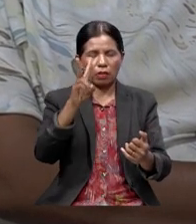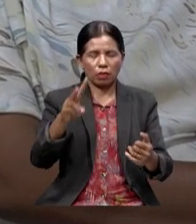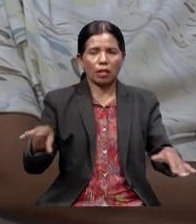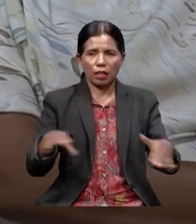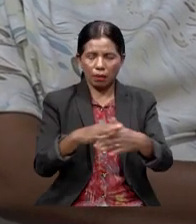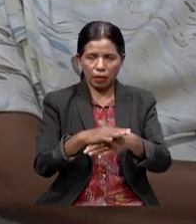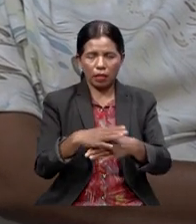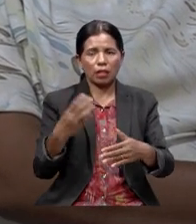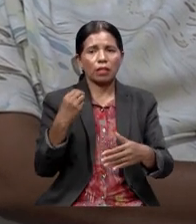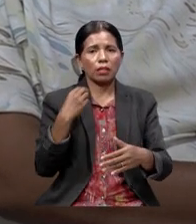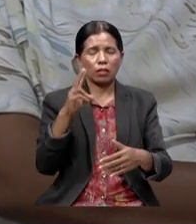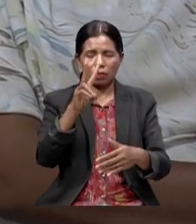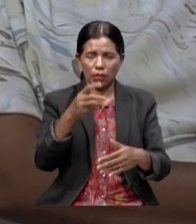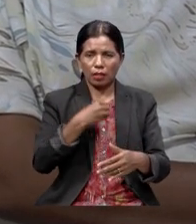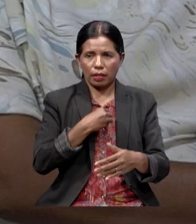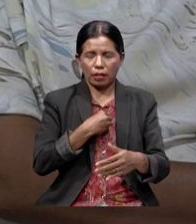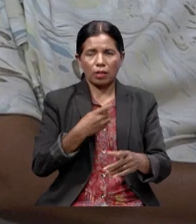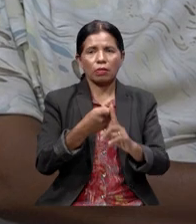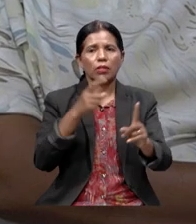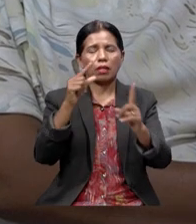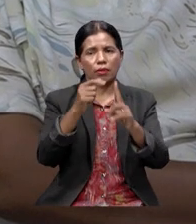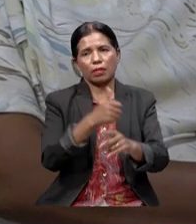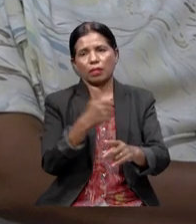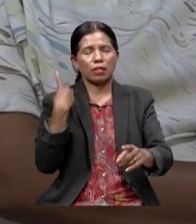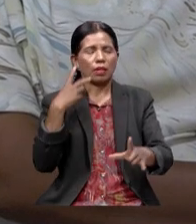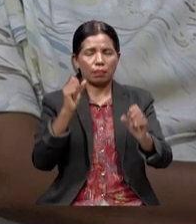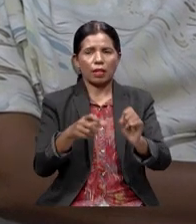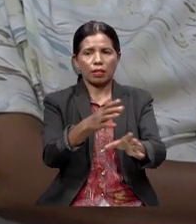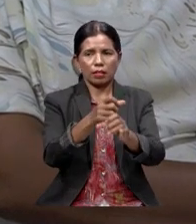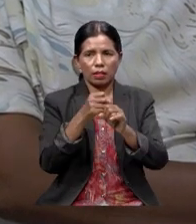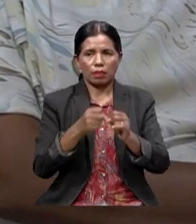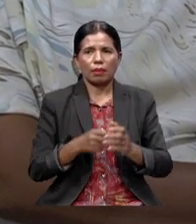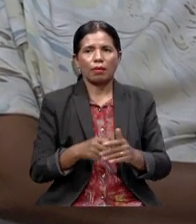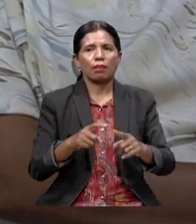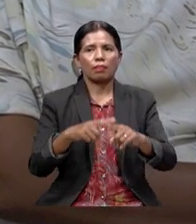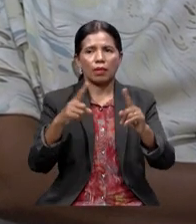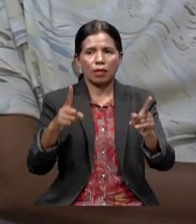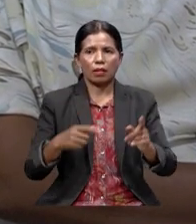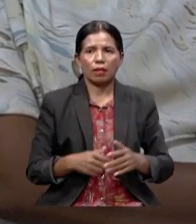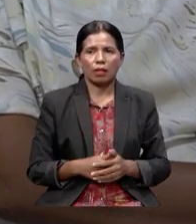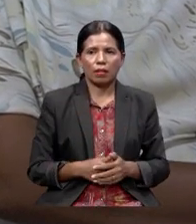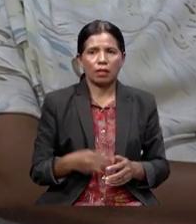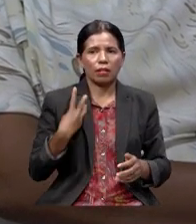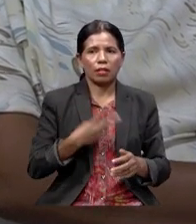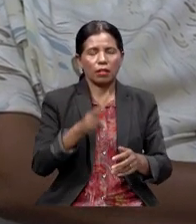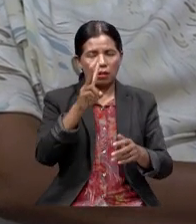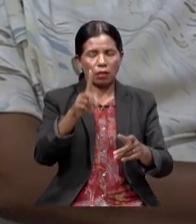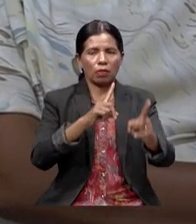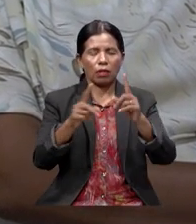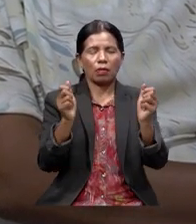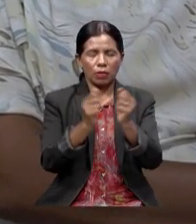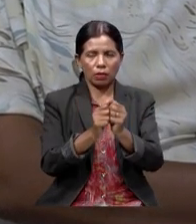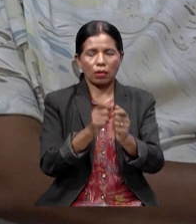ni itu niya. Ho si liufan sihir ho si liuri ita belesimu, Maybe itu mai terkoleh amat file, loss